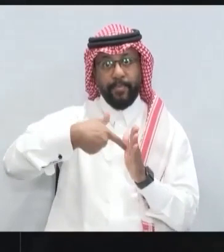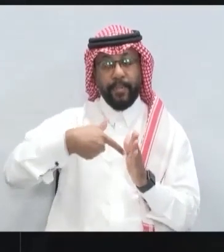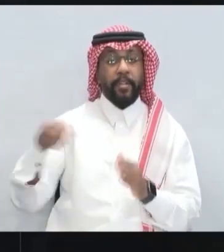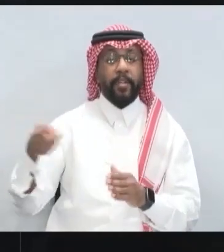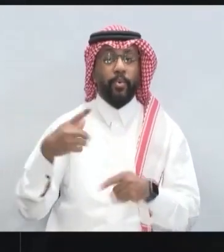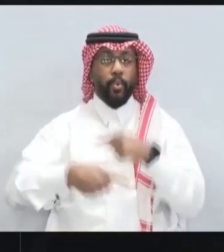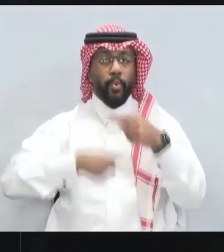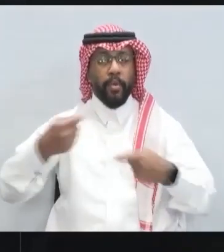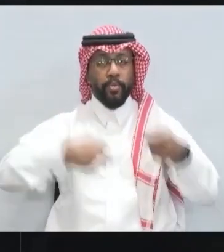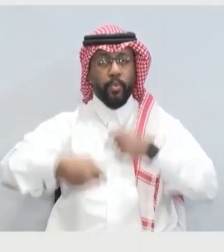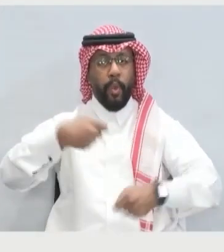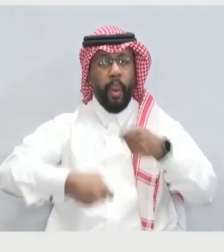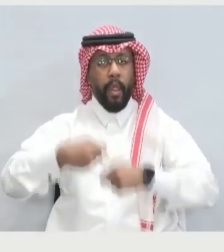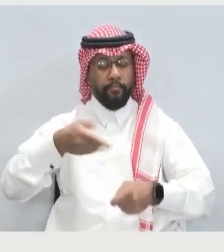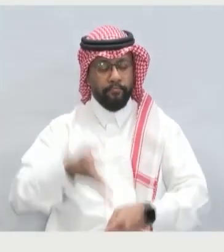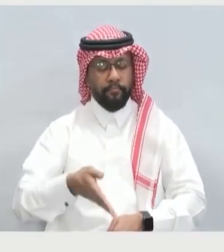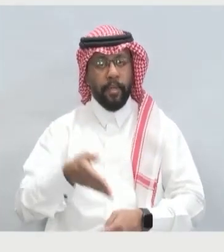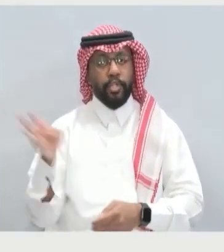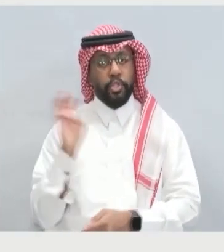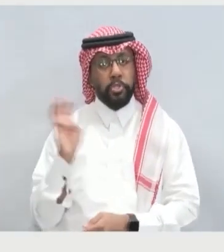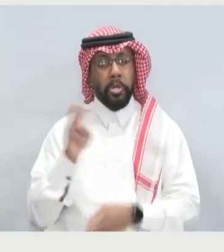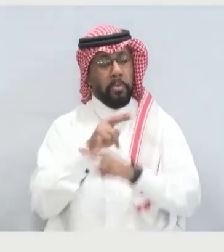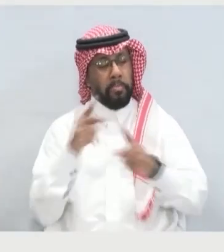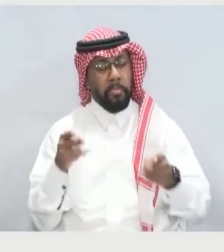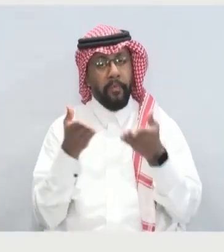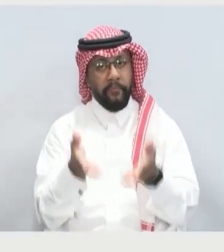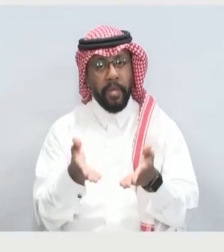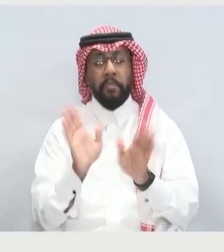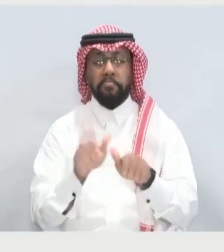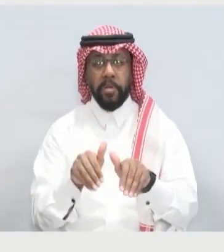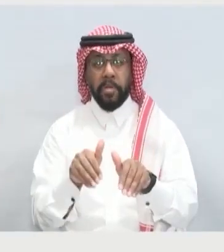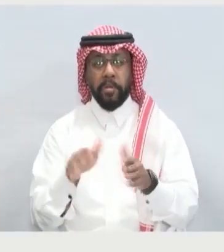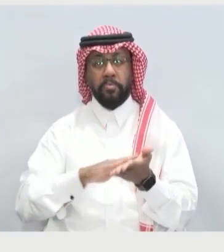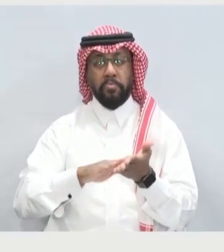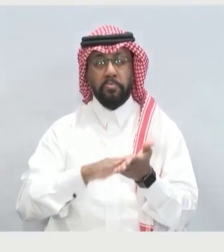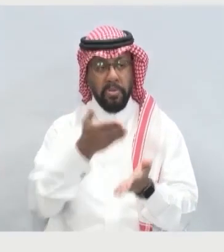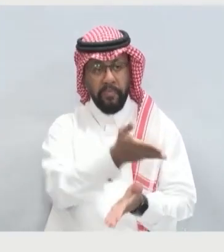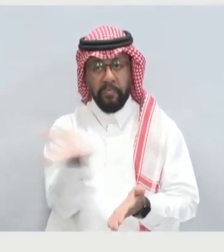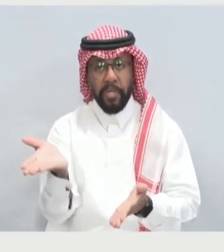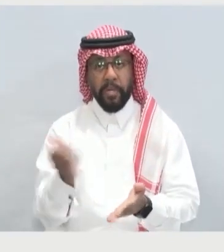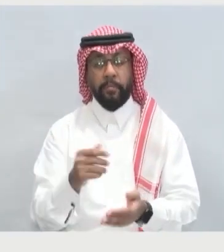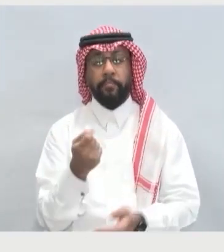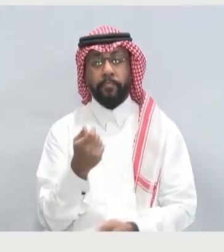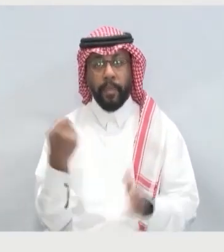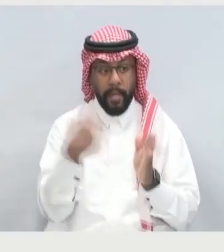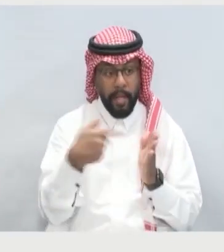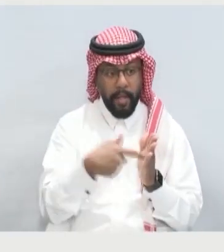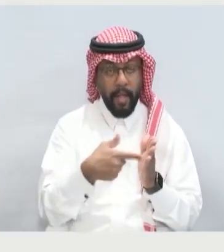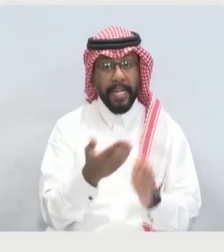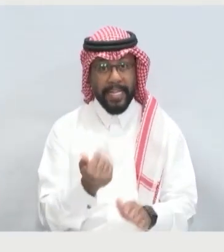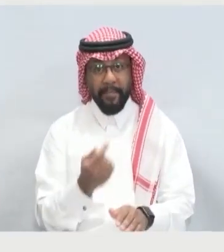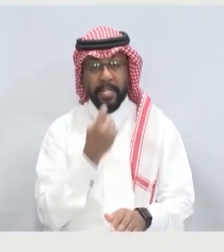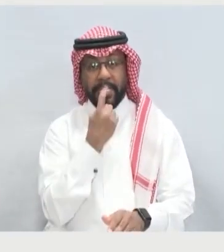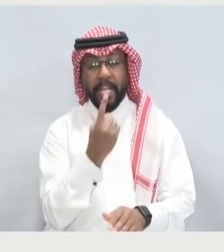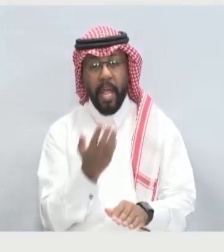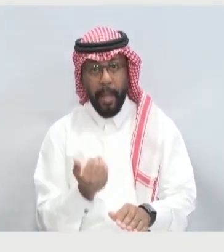المتداوله وهذا ايضا وارد في قطاعات الشركات وغيره اذا حينما يدفع الاشخاص مصروفات قبل حدوثها